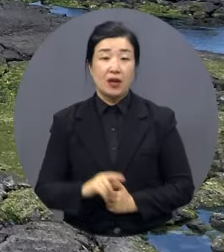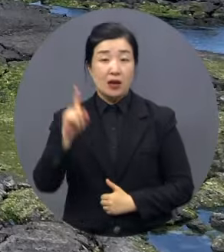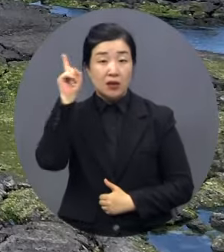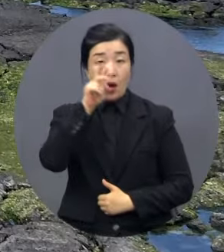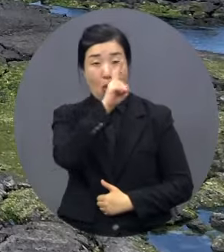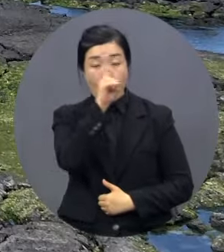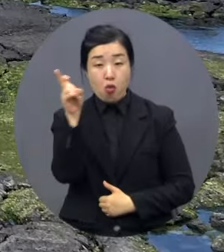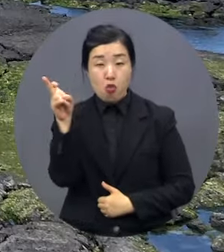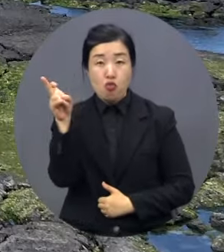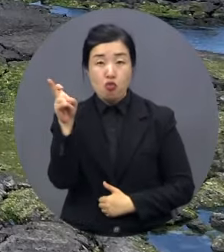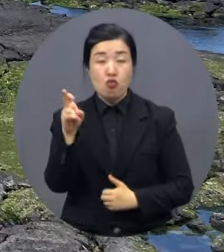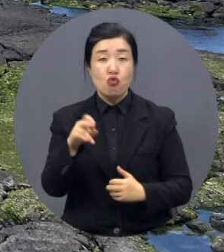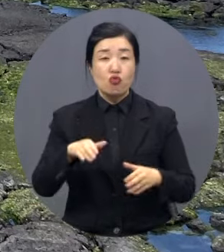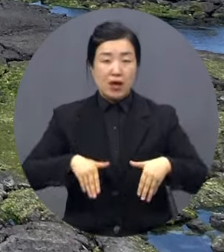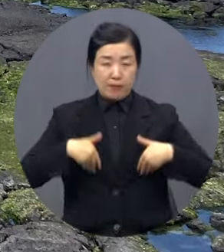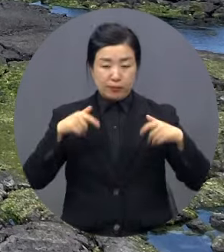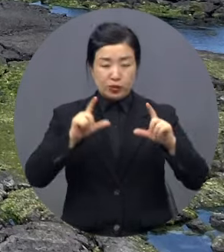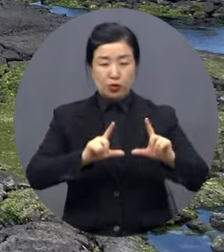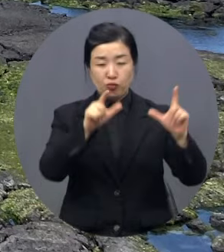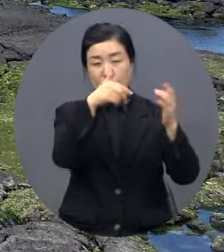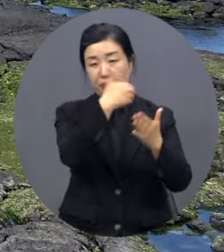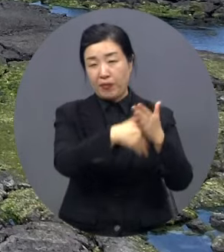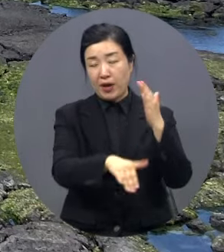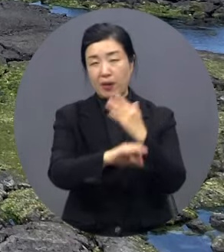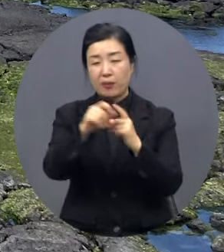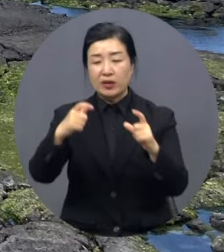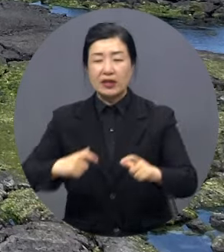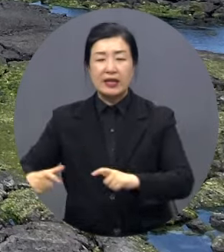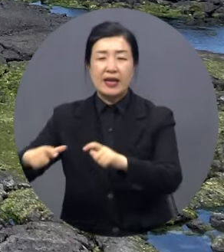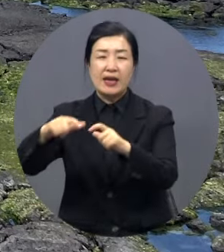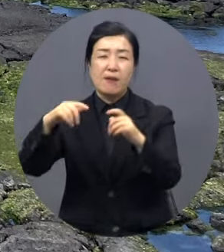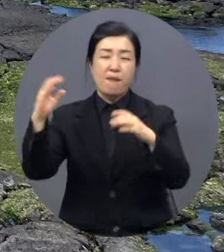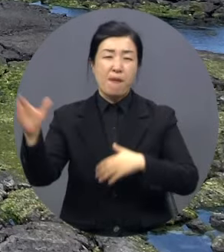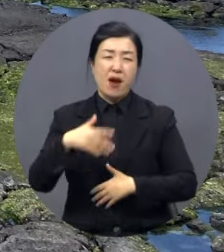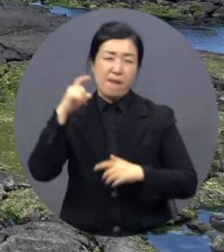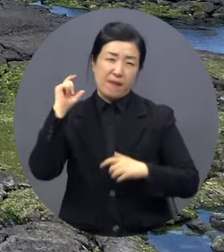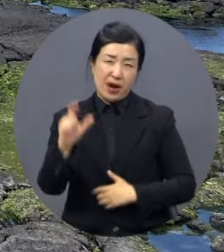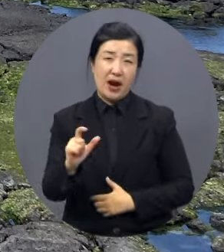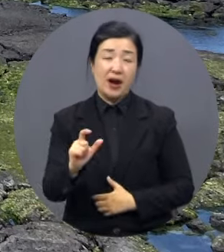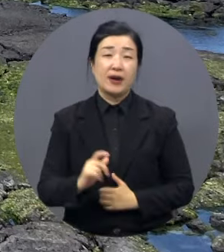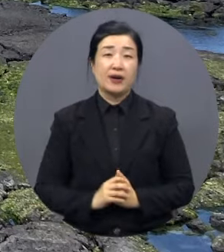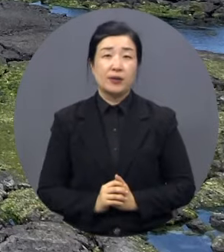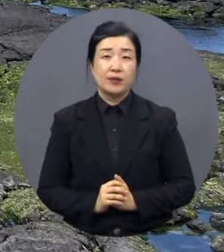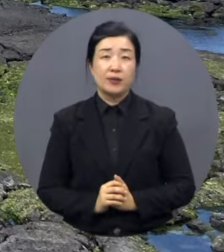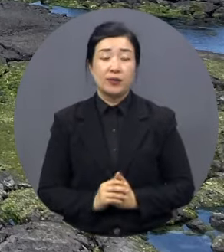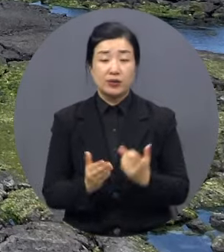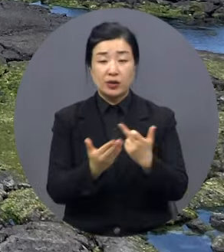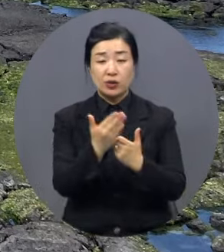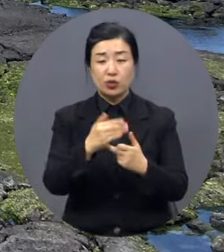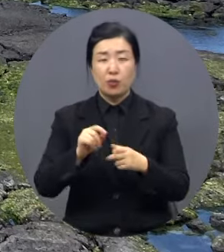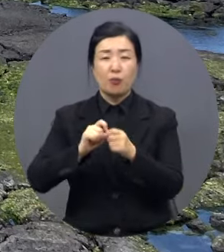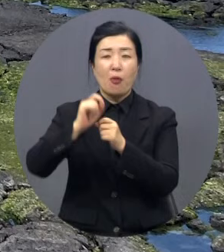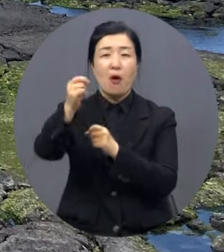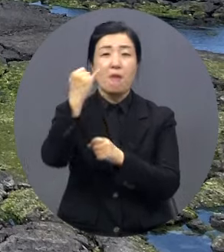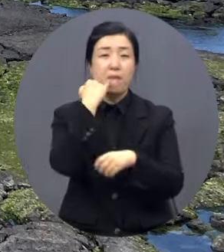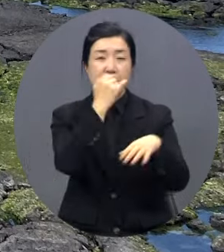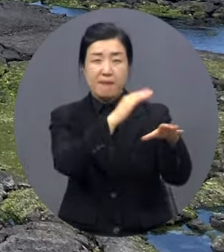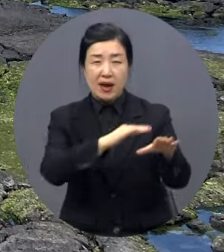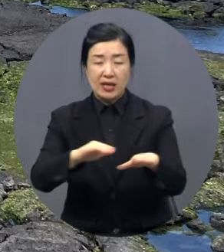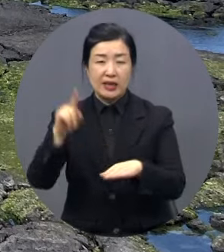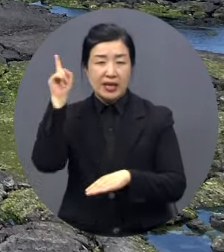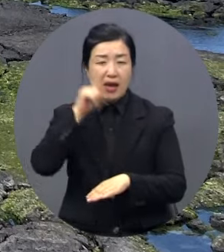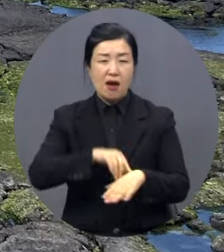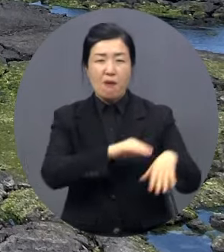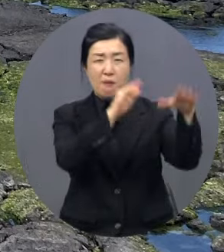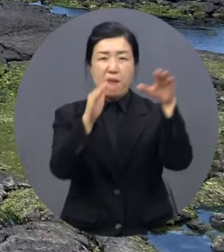오후에 제주 남부와 동부 지역을 제외한 제주 전 지역의 강풍 특보가 발효되겠다 남쪽 먼바다는 내일 밤에